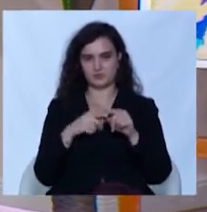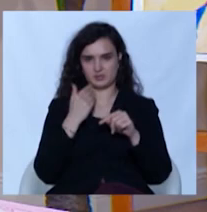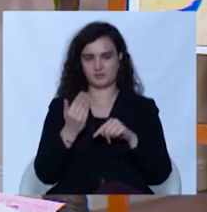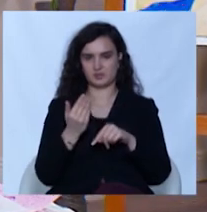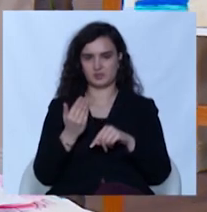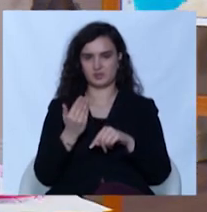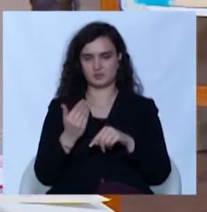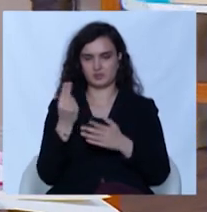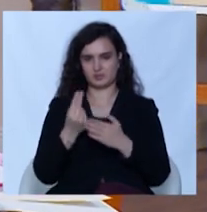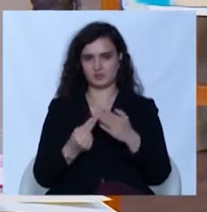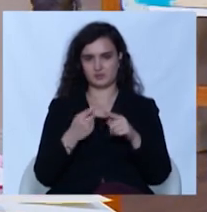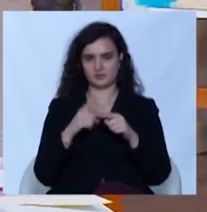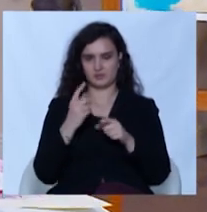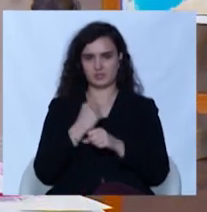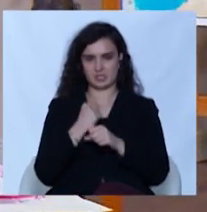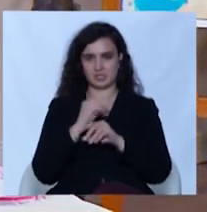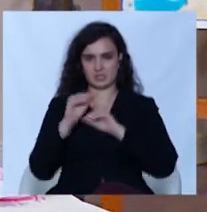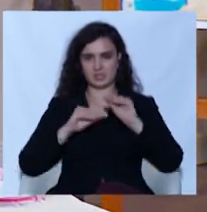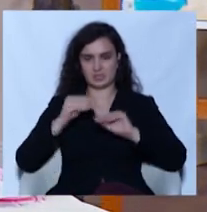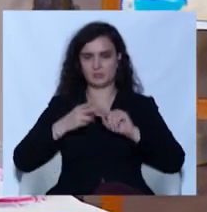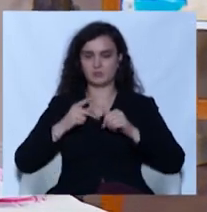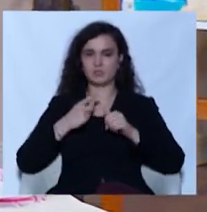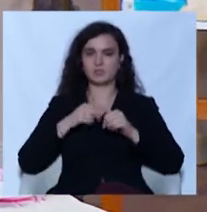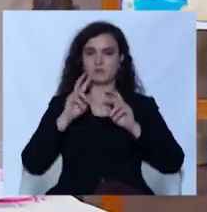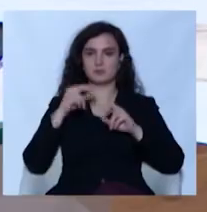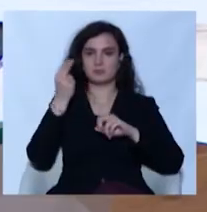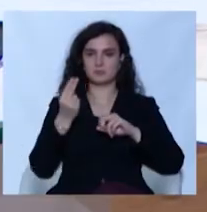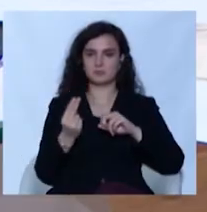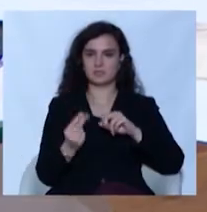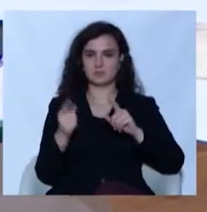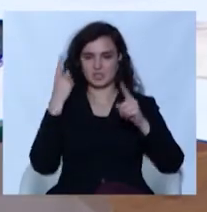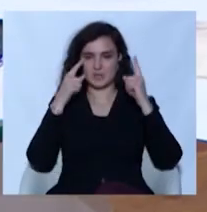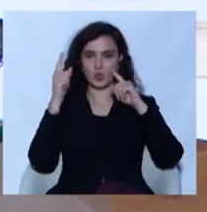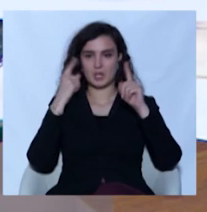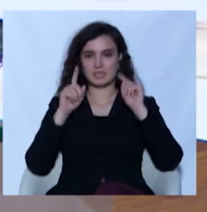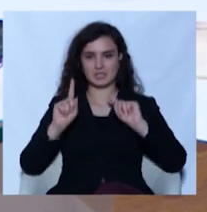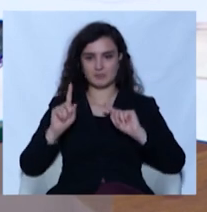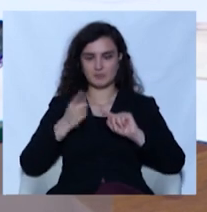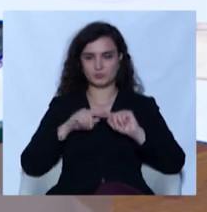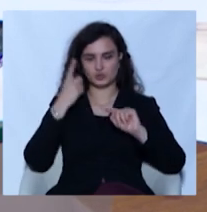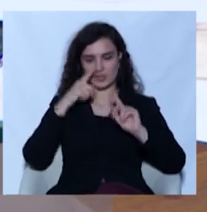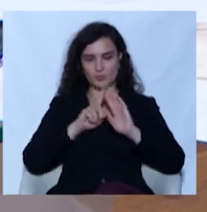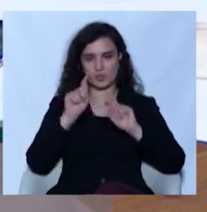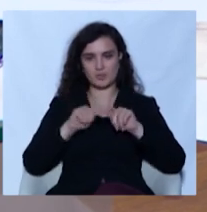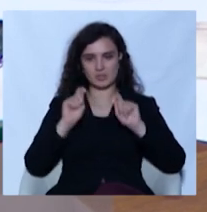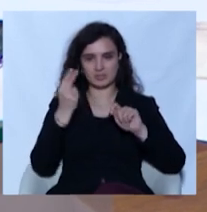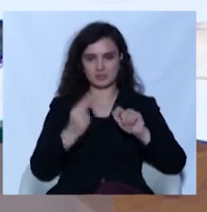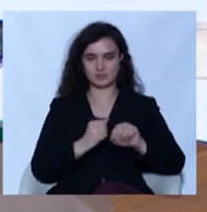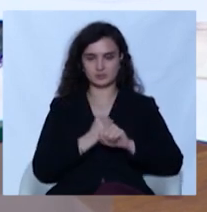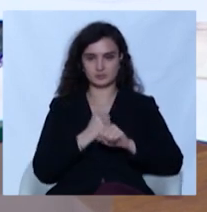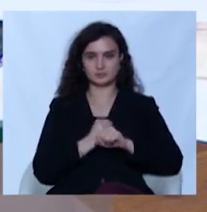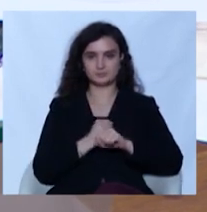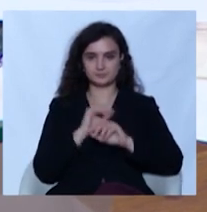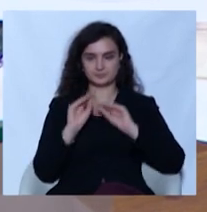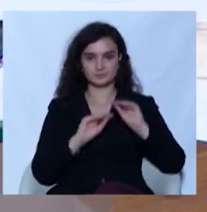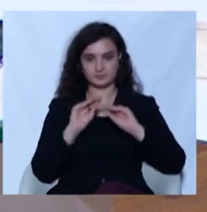თქვენია. თქვენ ეს შექმენით, იმიტომაც ვქვია მხატვრობას შემოქმედება. ანუ შექმენი. შეგიძლია ეს შექმნა,